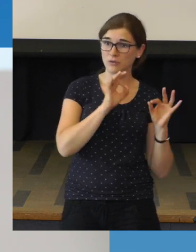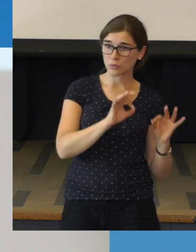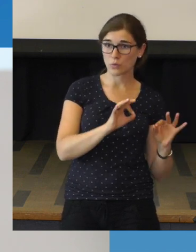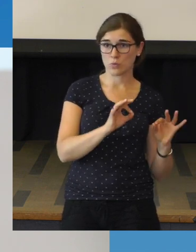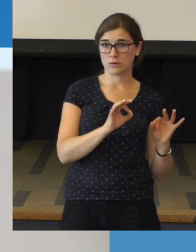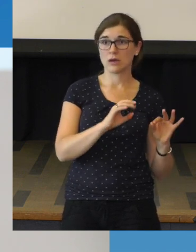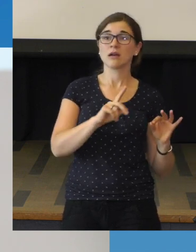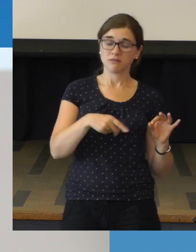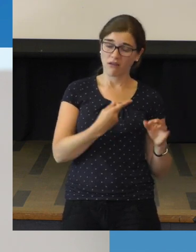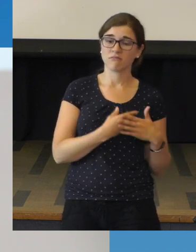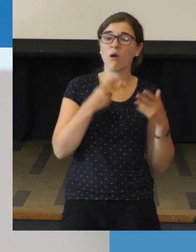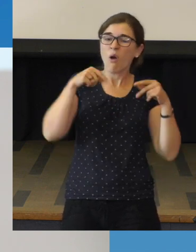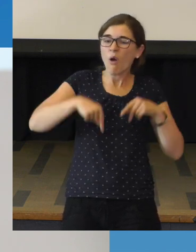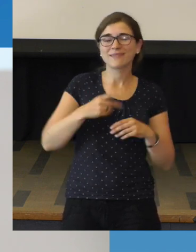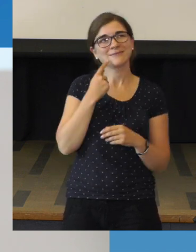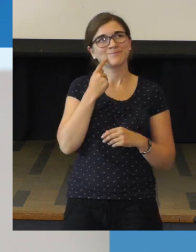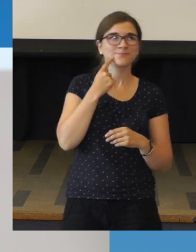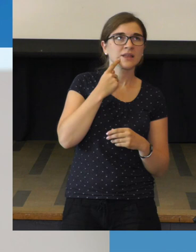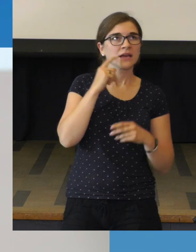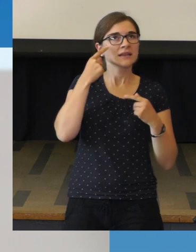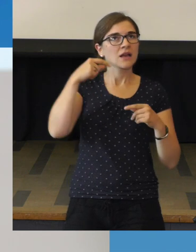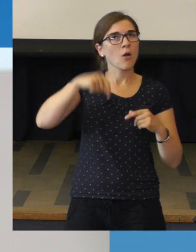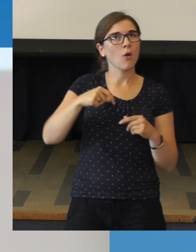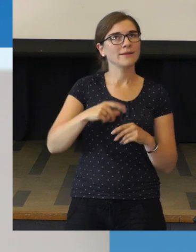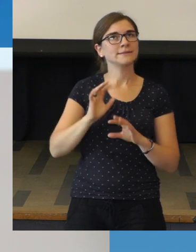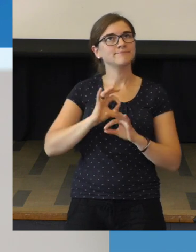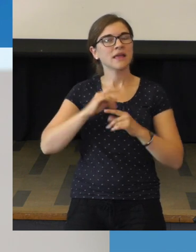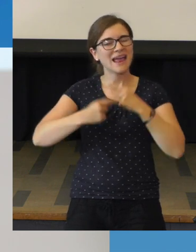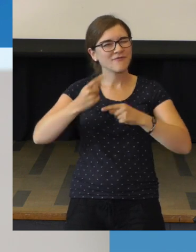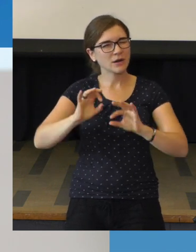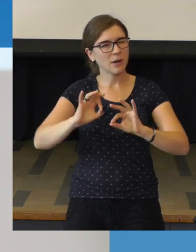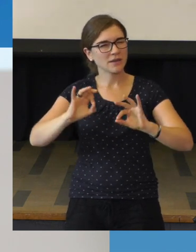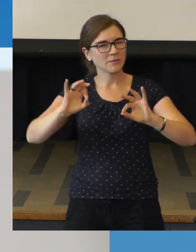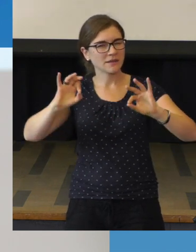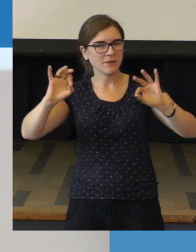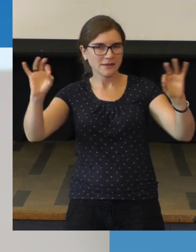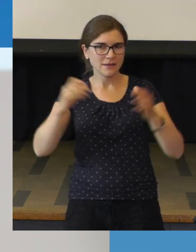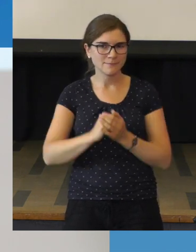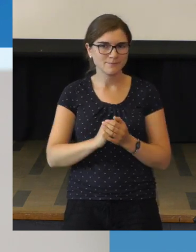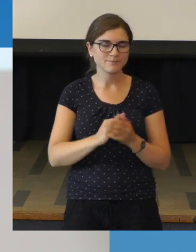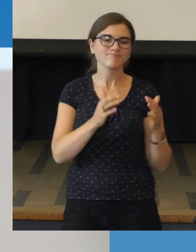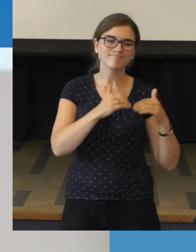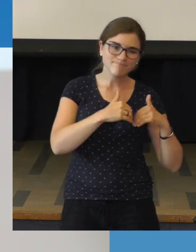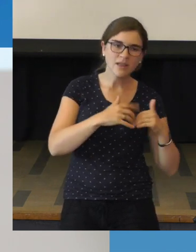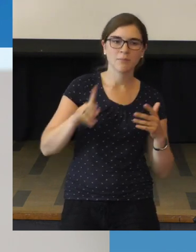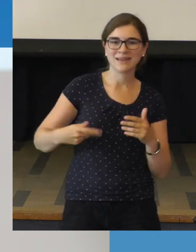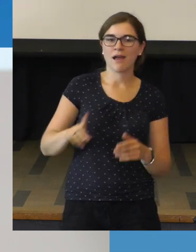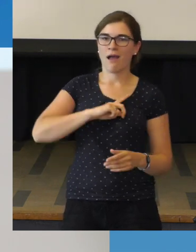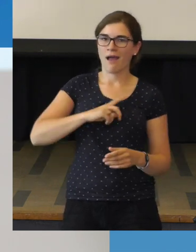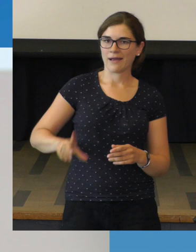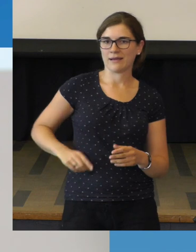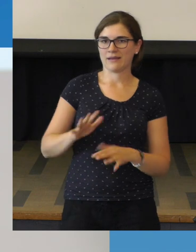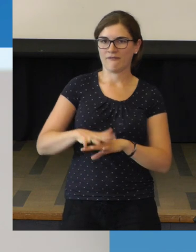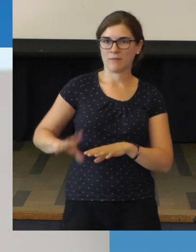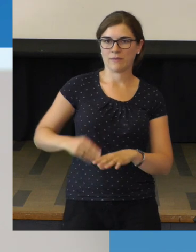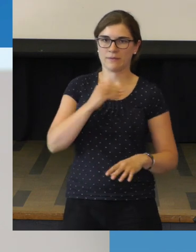Wahl, gerade heutzutage, wo wir immer besser werden in dem, was wir machen können, eine Mitralklappenrekonstruktion. Dass